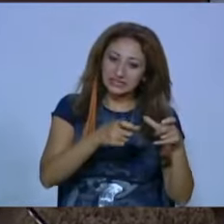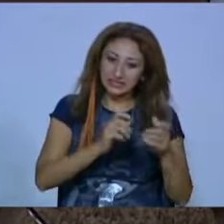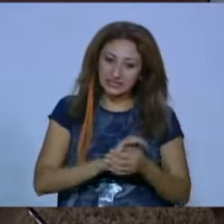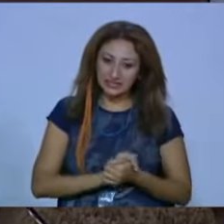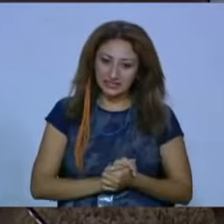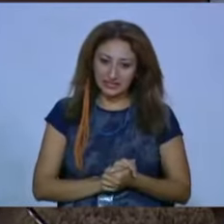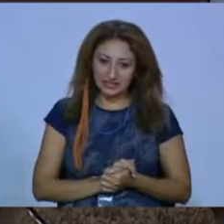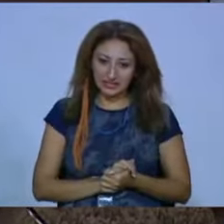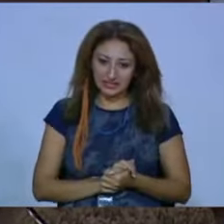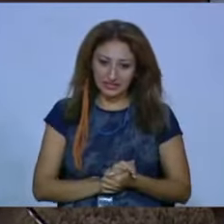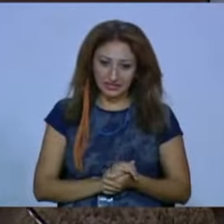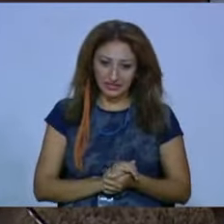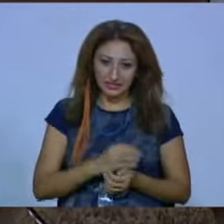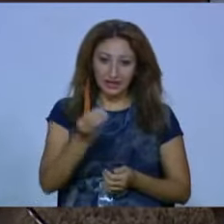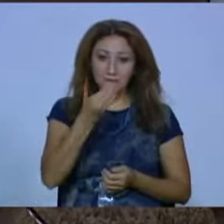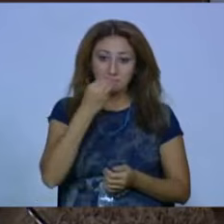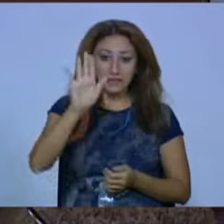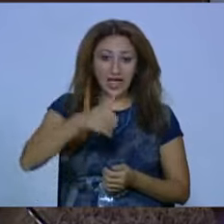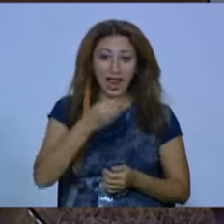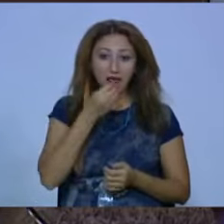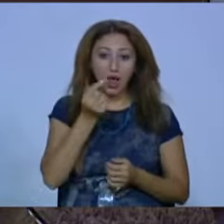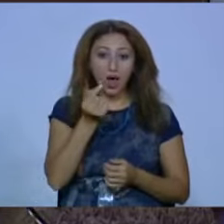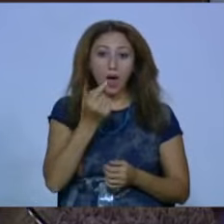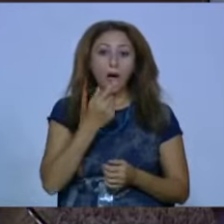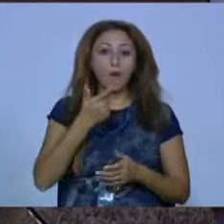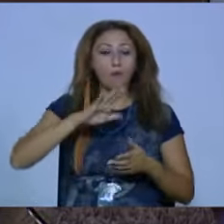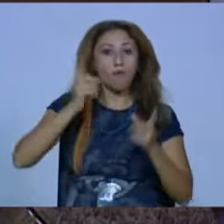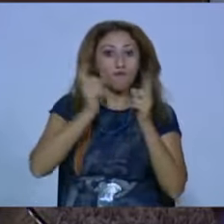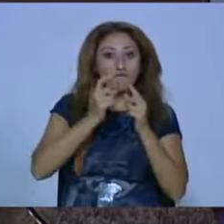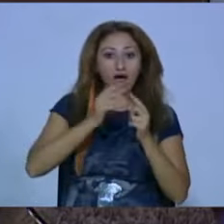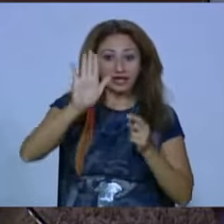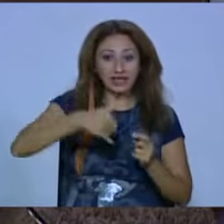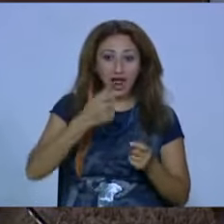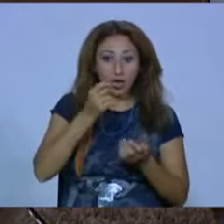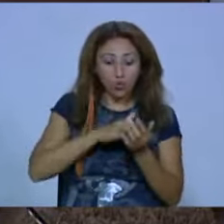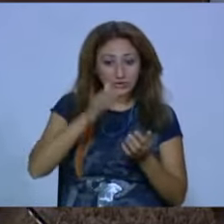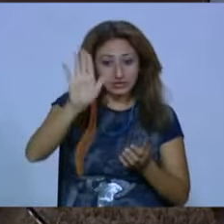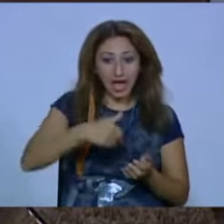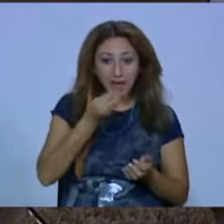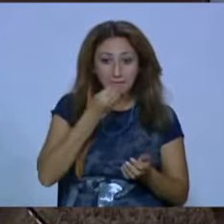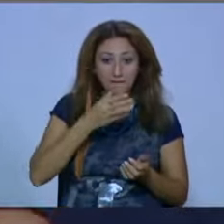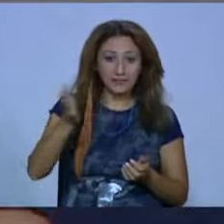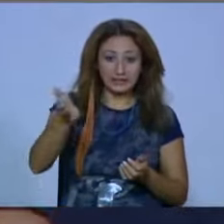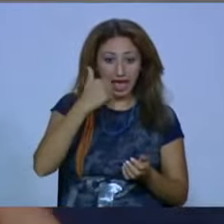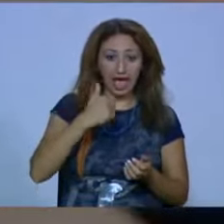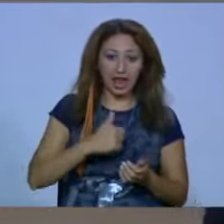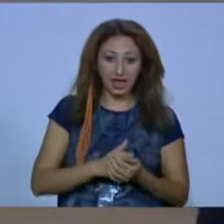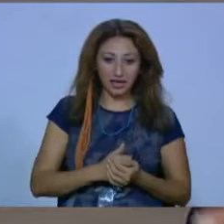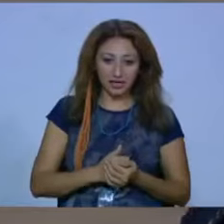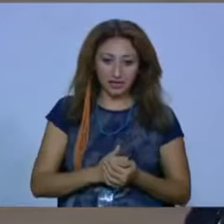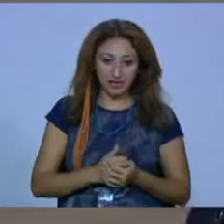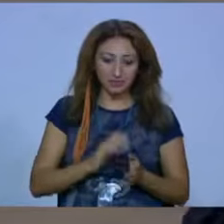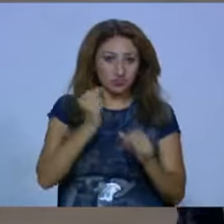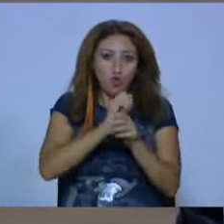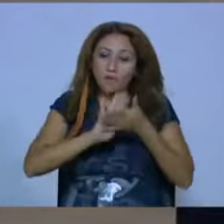له تمام. قال لي تيجي تاكل شوية لوبيا ورز وفرخة محمرة وبتاع؟ قلت له طبعا. قال لي طب تعال معايا. احنا ما عملناش